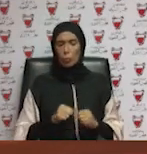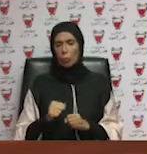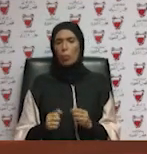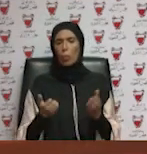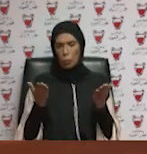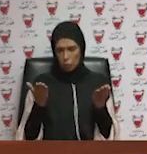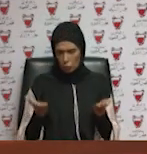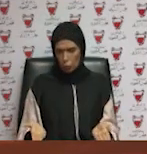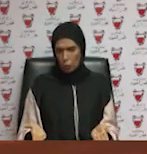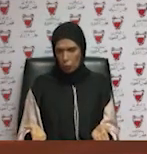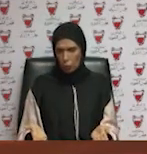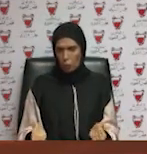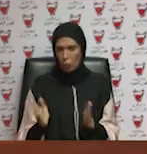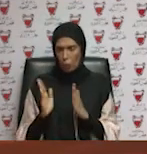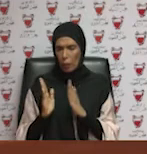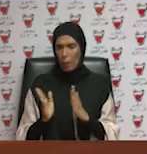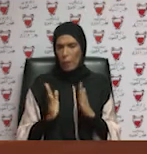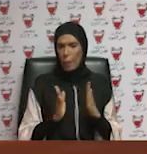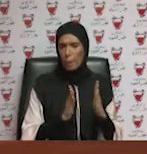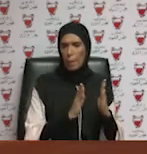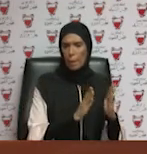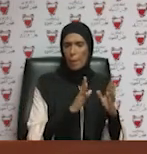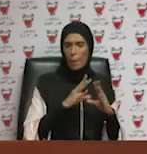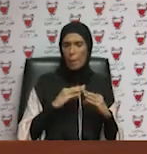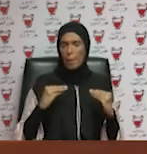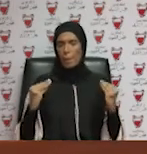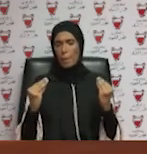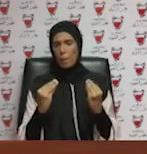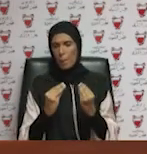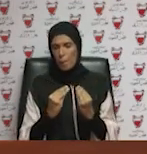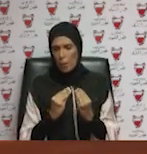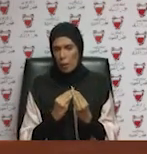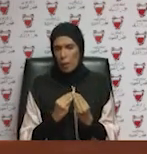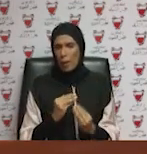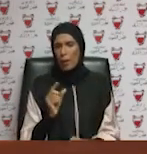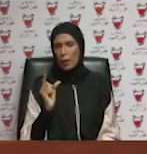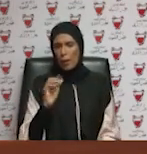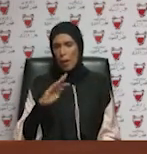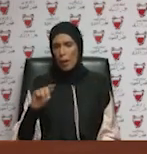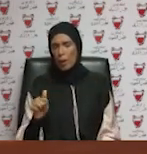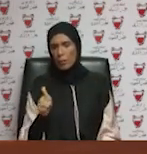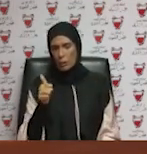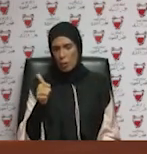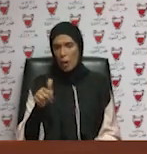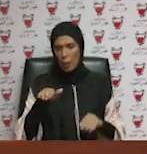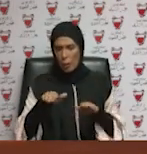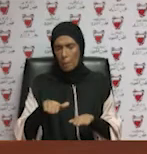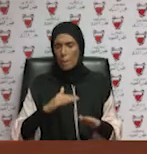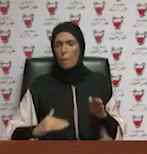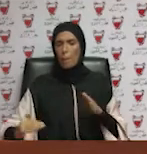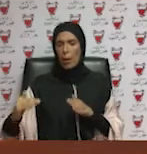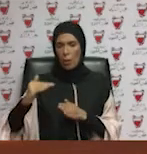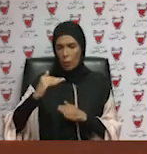موجودة بشكل منتظم، وهناك هيئات مثل نهرة من جهة، مثل المجلس الأعلى